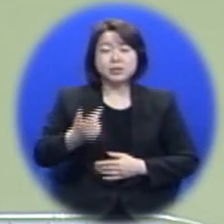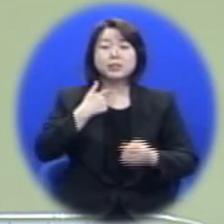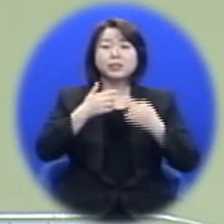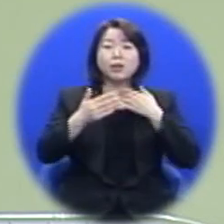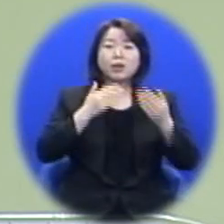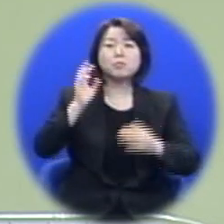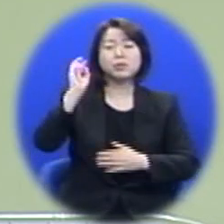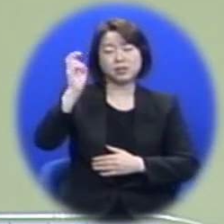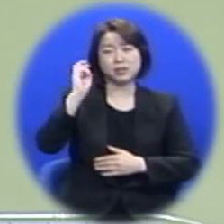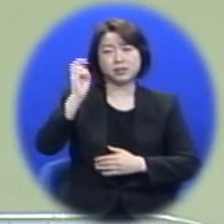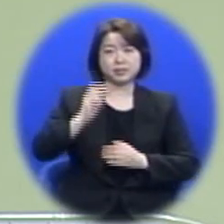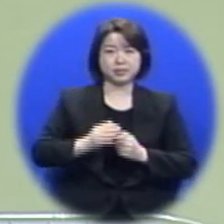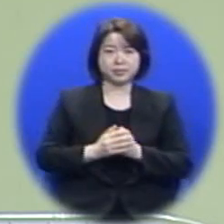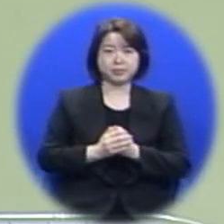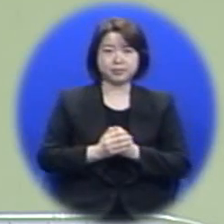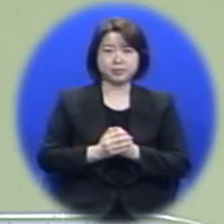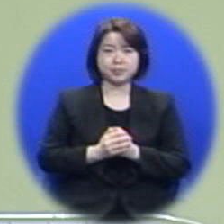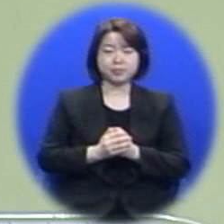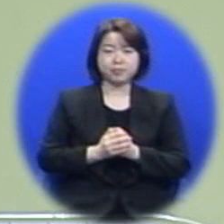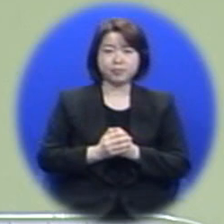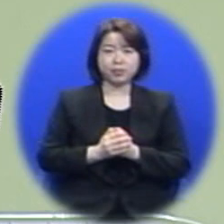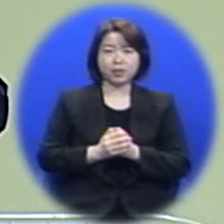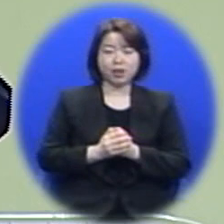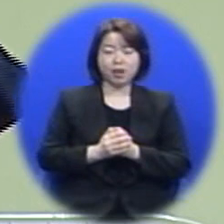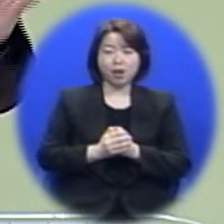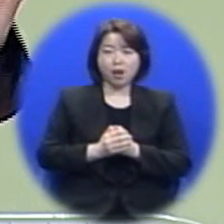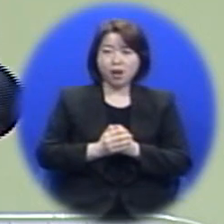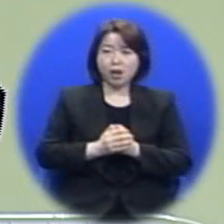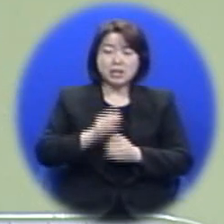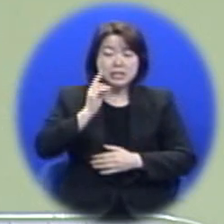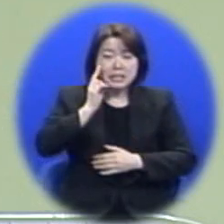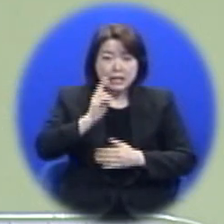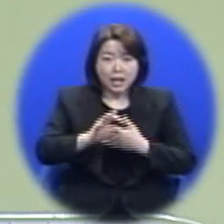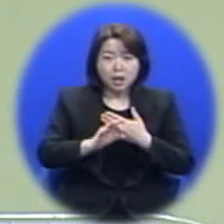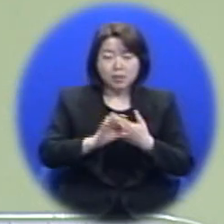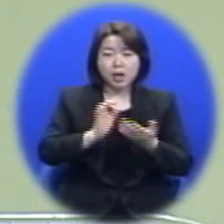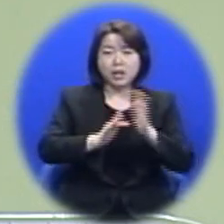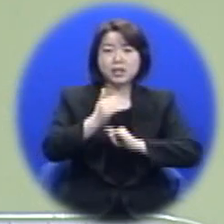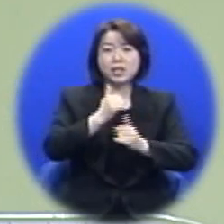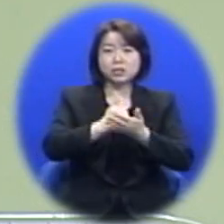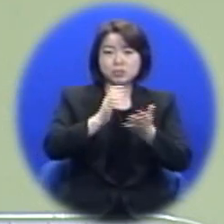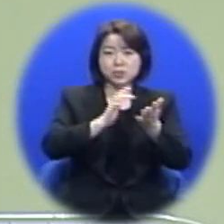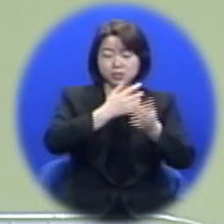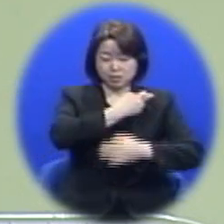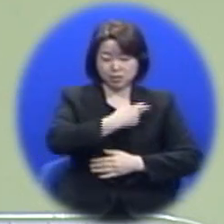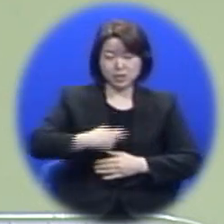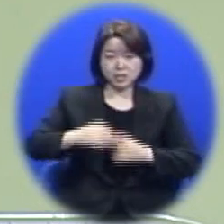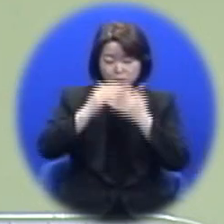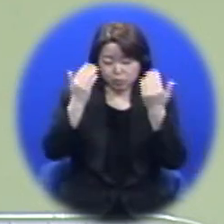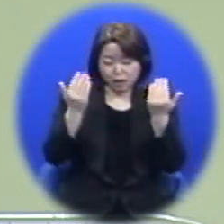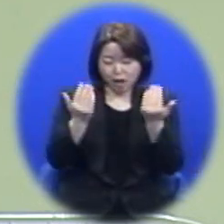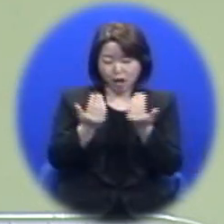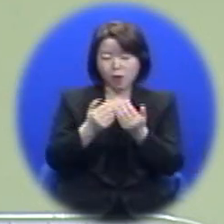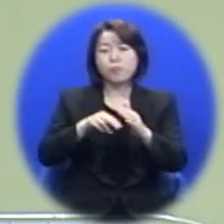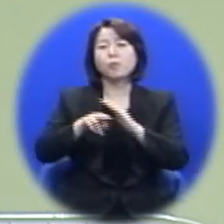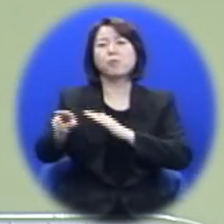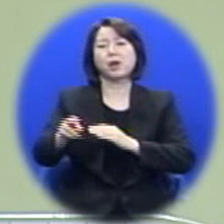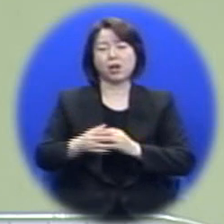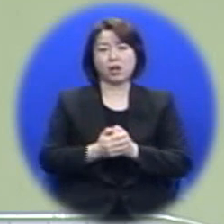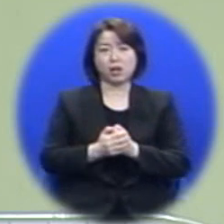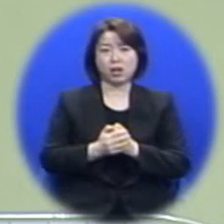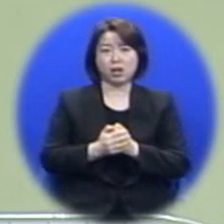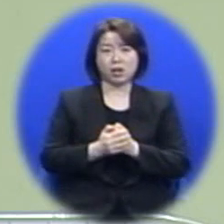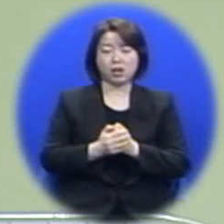것입니다 오죽했으면 예수님의 제자들도 다 도망가 없겠습니까 유대인들이 지금도